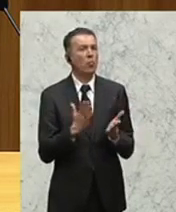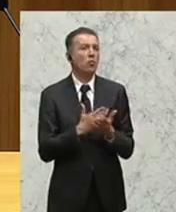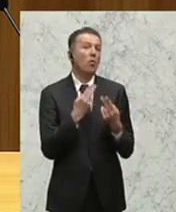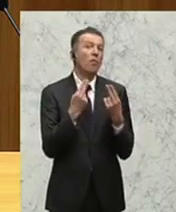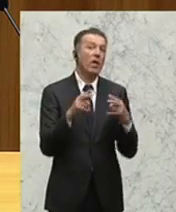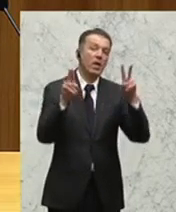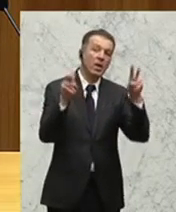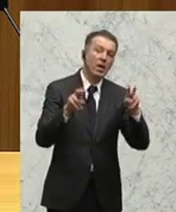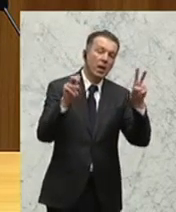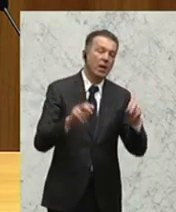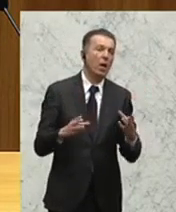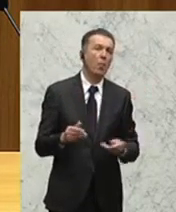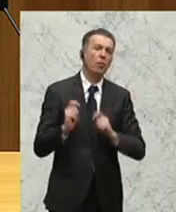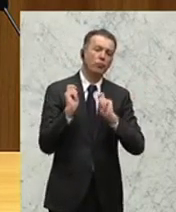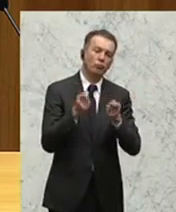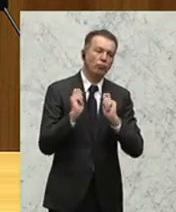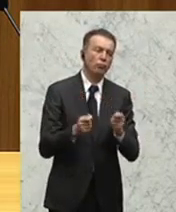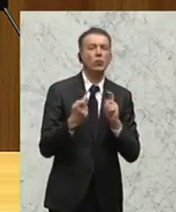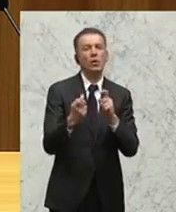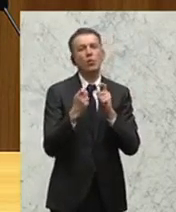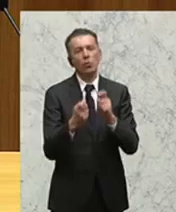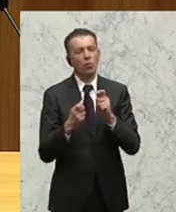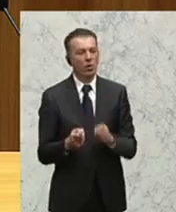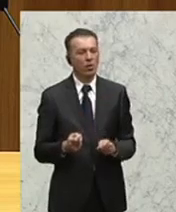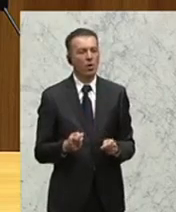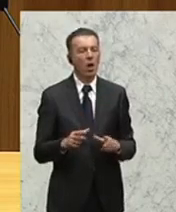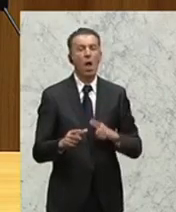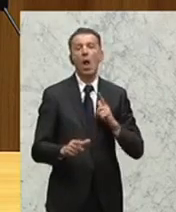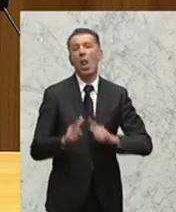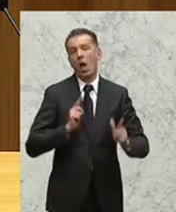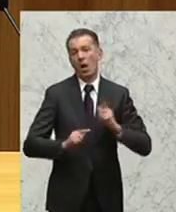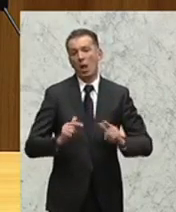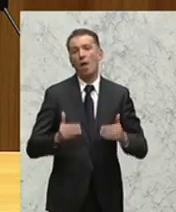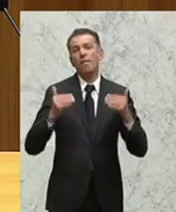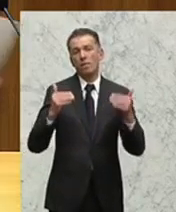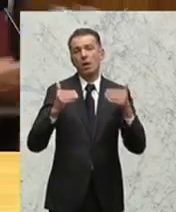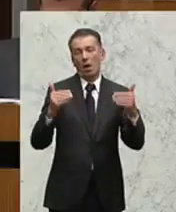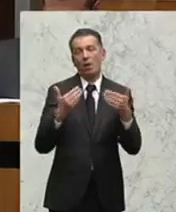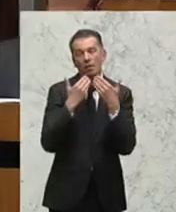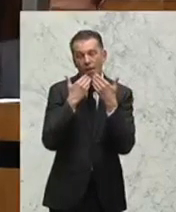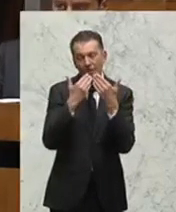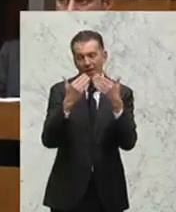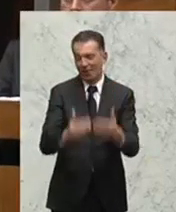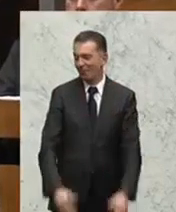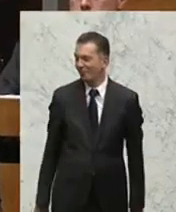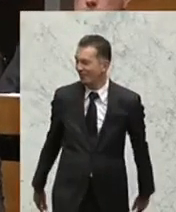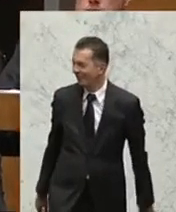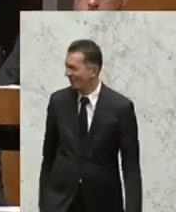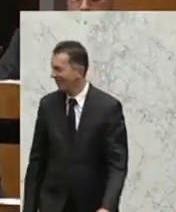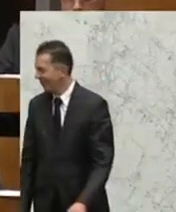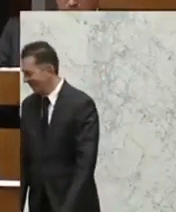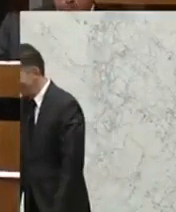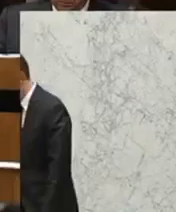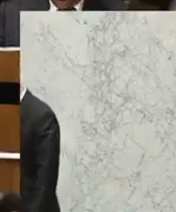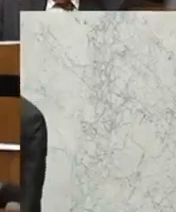ganz wichtige Themen eingebracht, andiskutiert. Sie wurden leider vertagt. Danke. Leopold